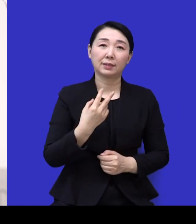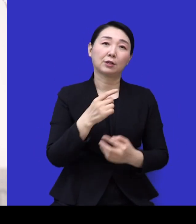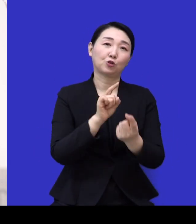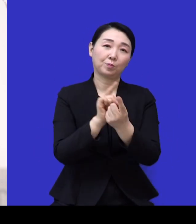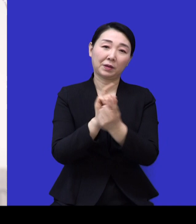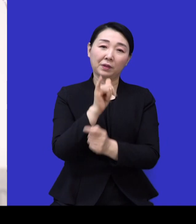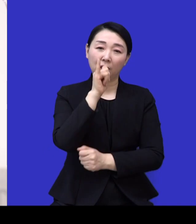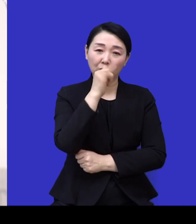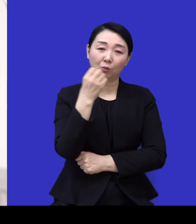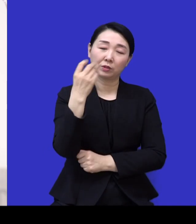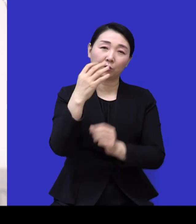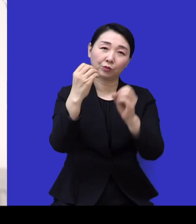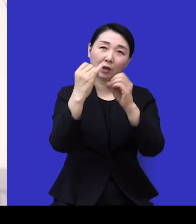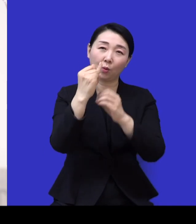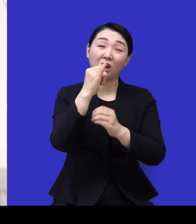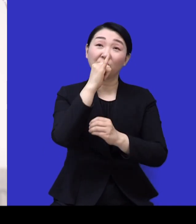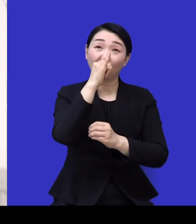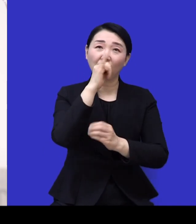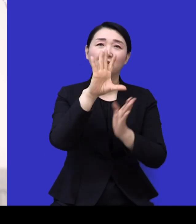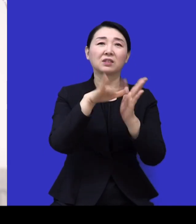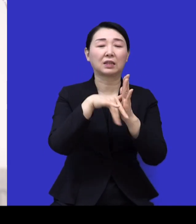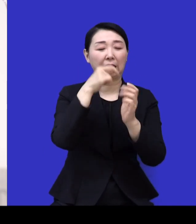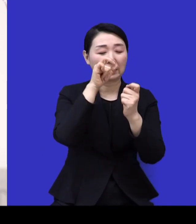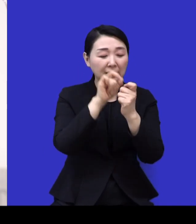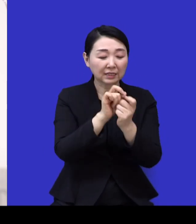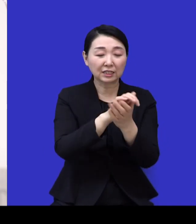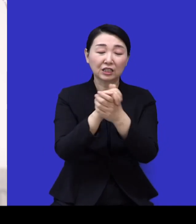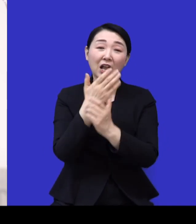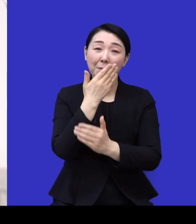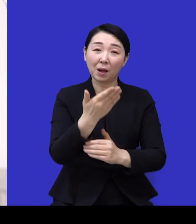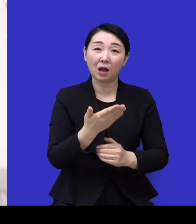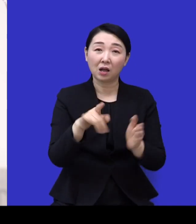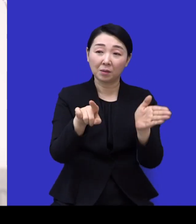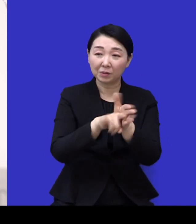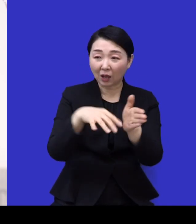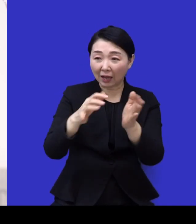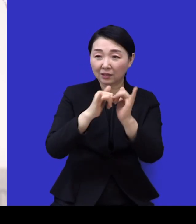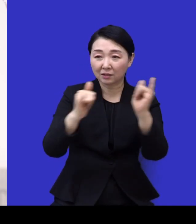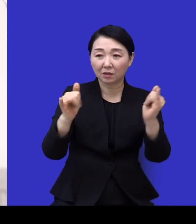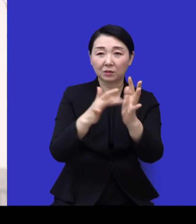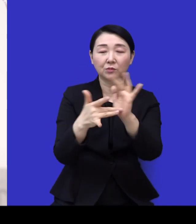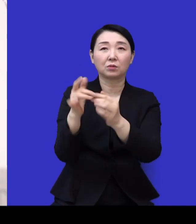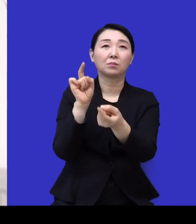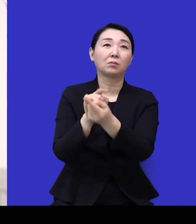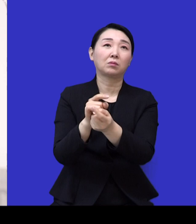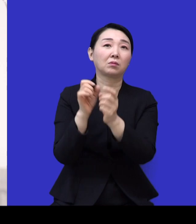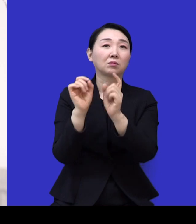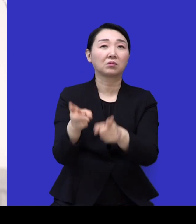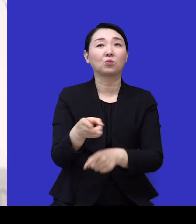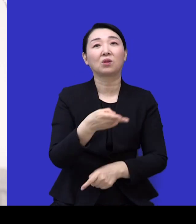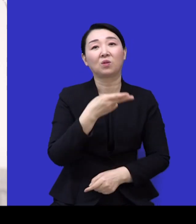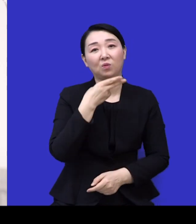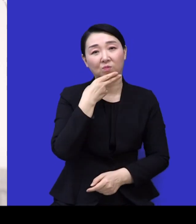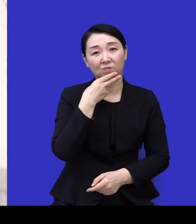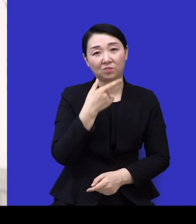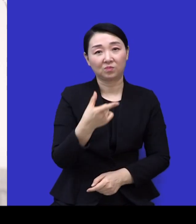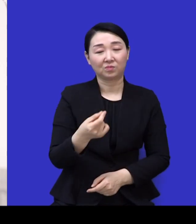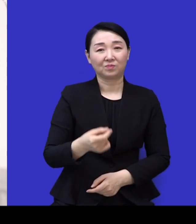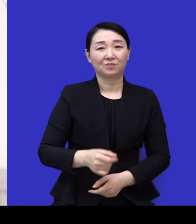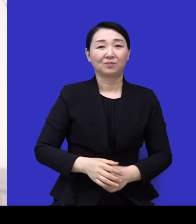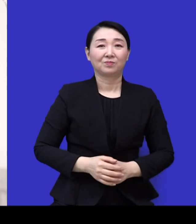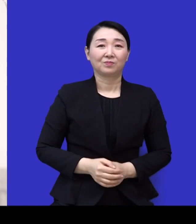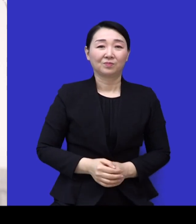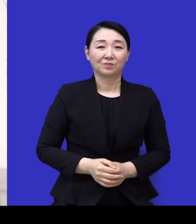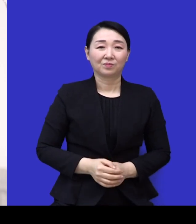만나고 자주 얘기해야 친해지는데 우리가 그 믿지 않는 분들도 예수님을 만날 기회가 별로 없잖아요. 네네.